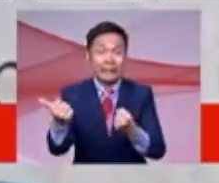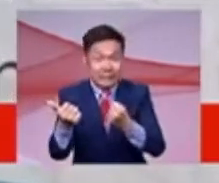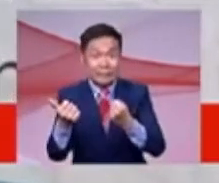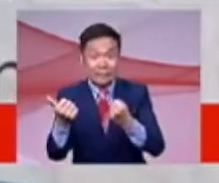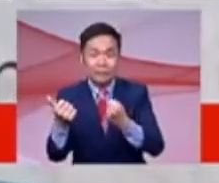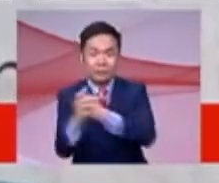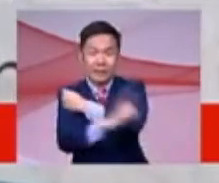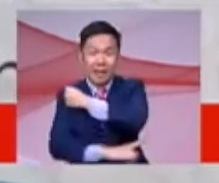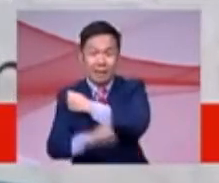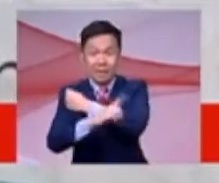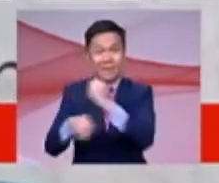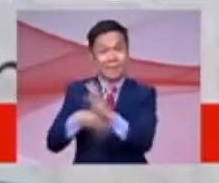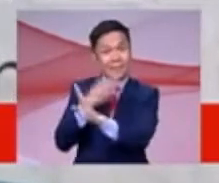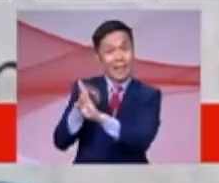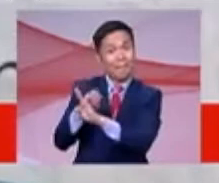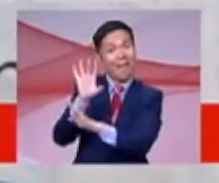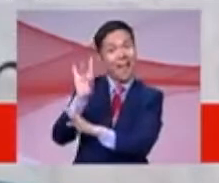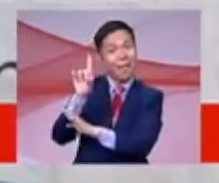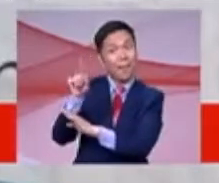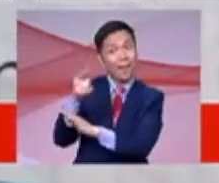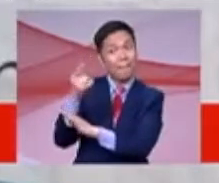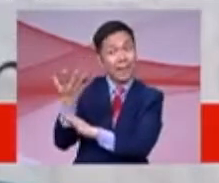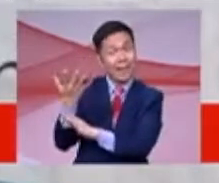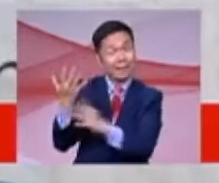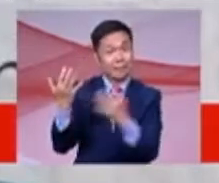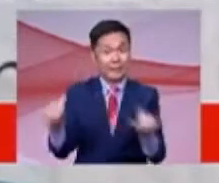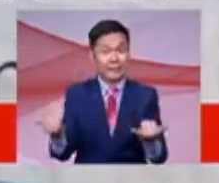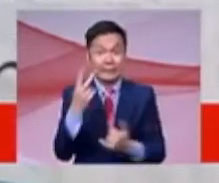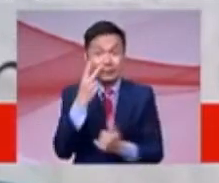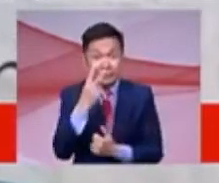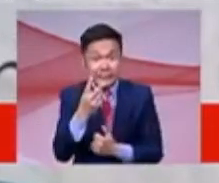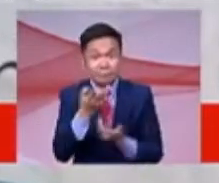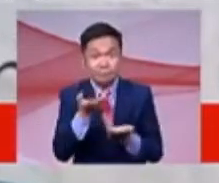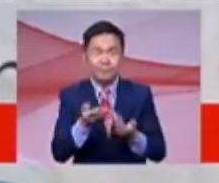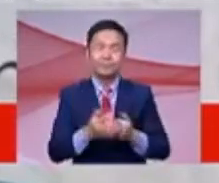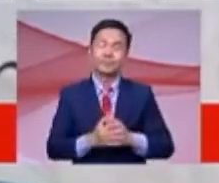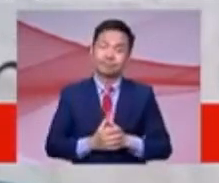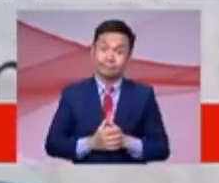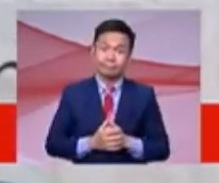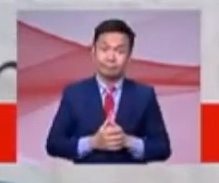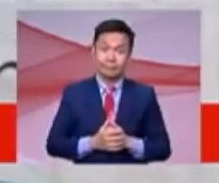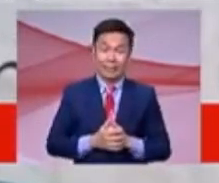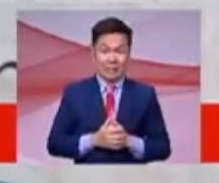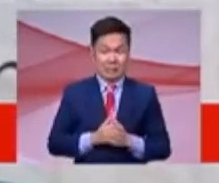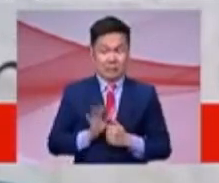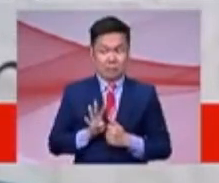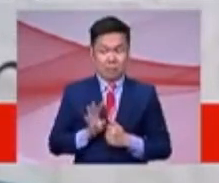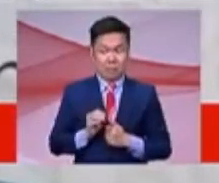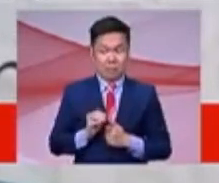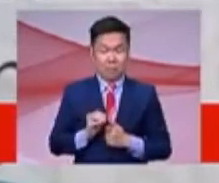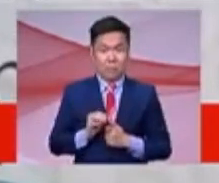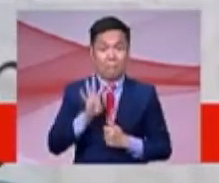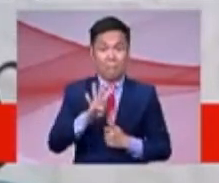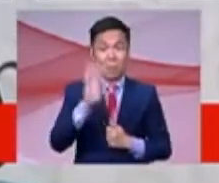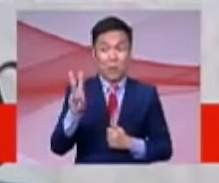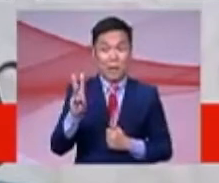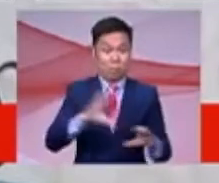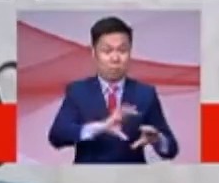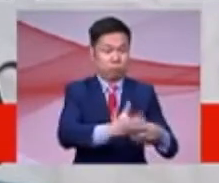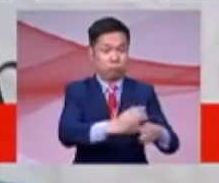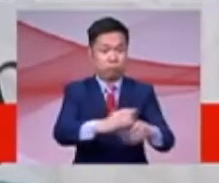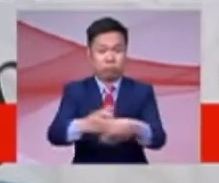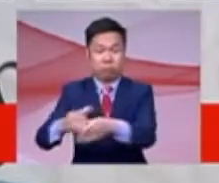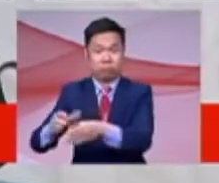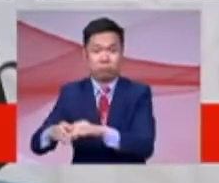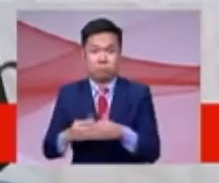sehingga 8 Mei 2021. Sehingga kini kita telah pun mengesan 46 kluster